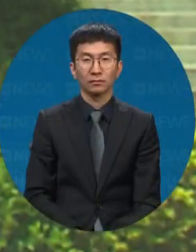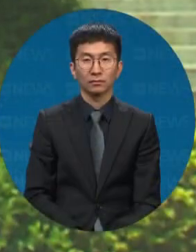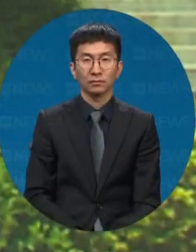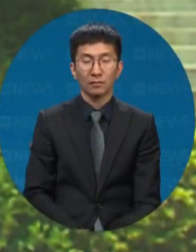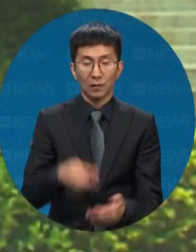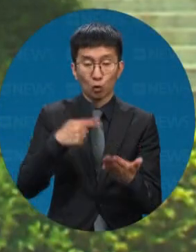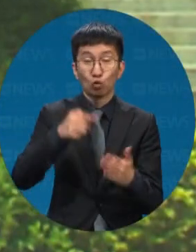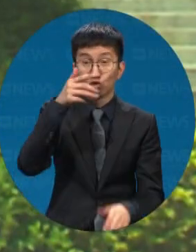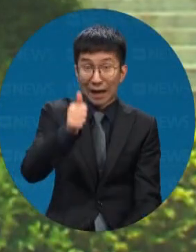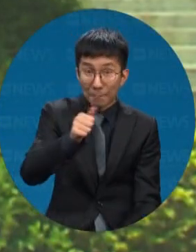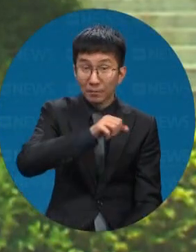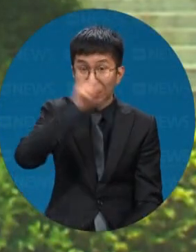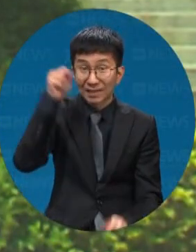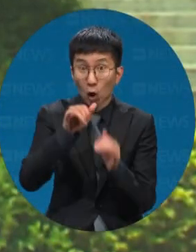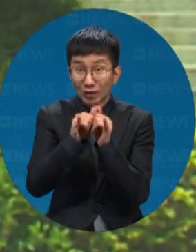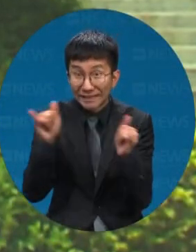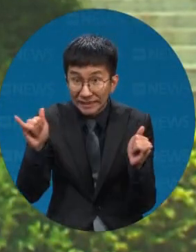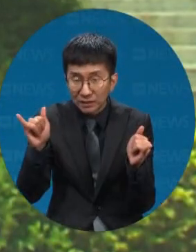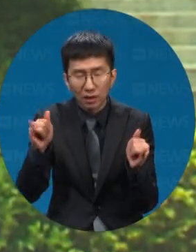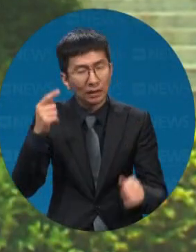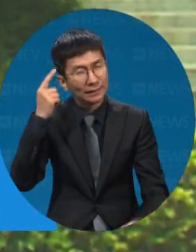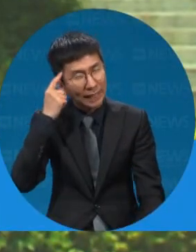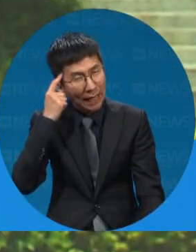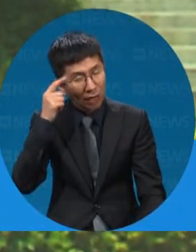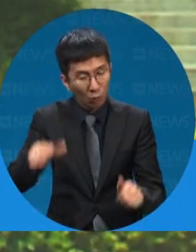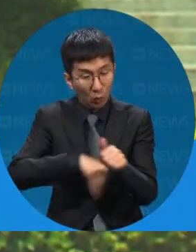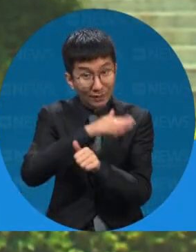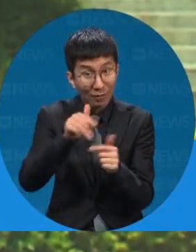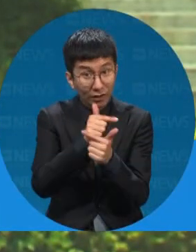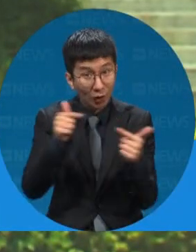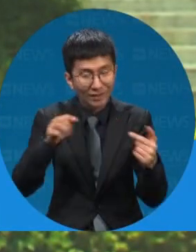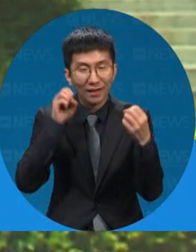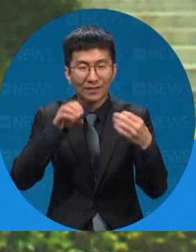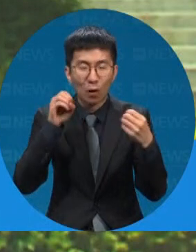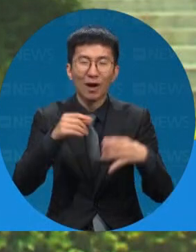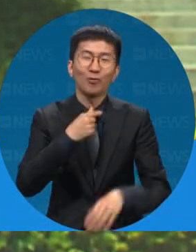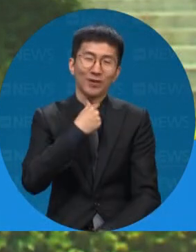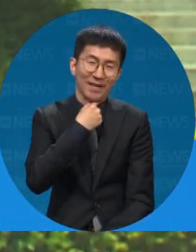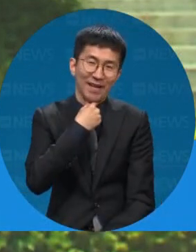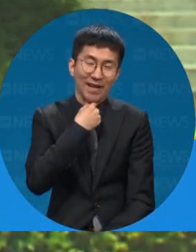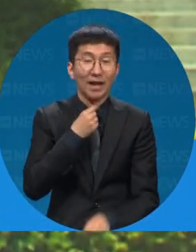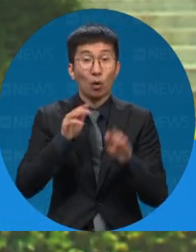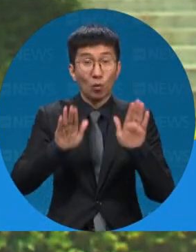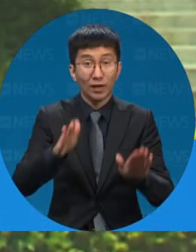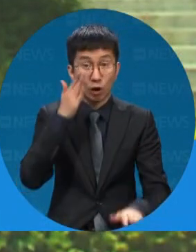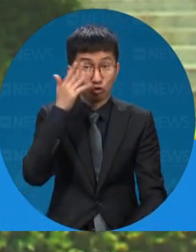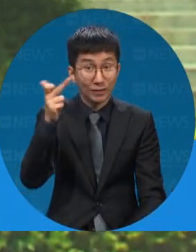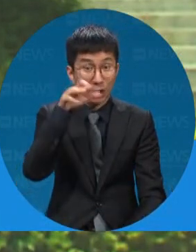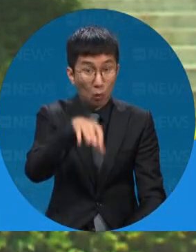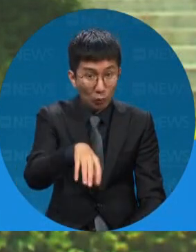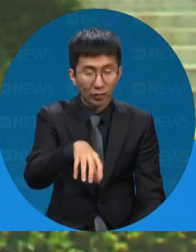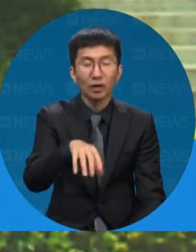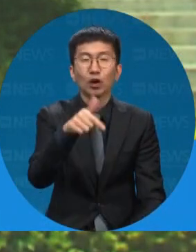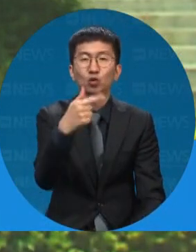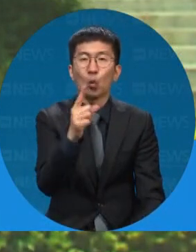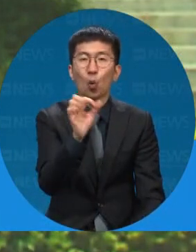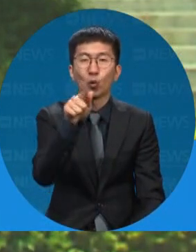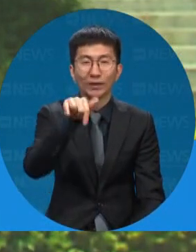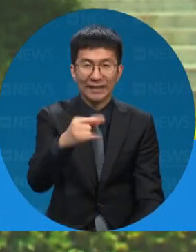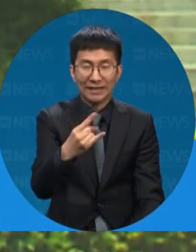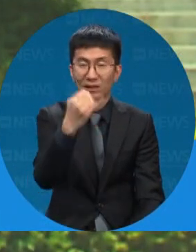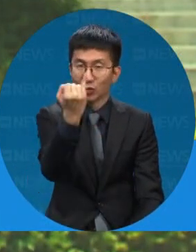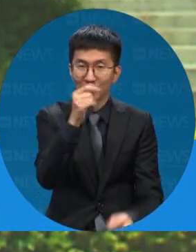교육감 당선 인들의 교육철학과 지역대회 교육 현안에 들어보는 교육감 터뷰 오늘은 울산의 놓기 교육감 당선인을